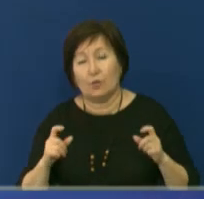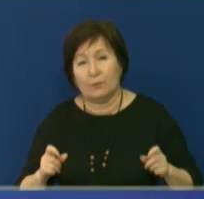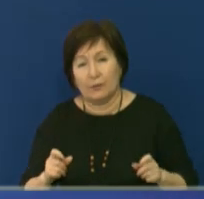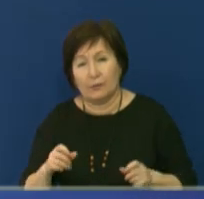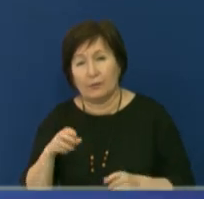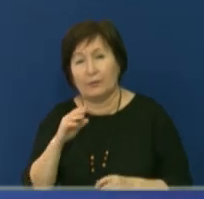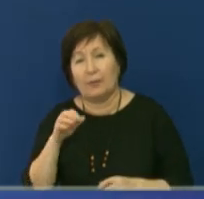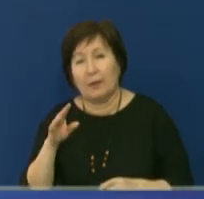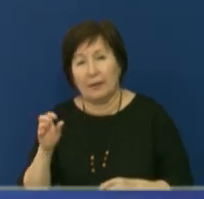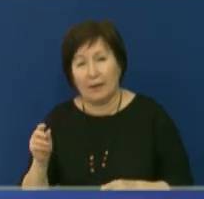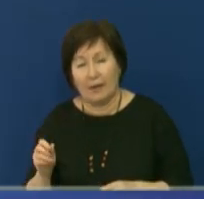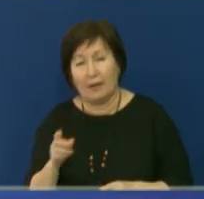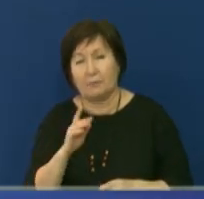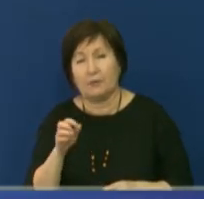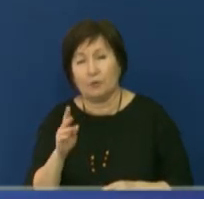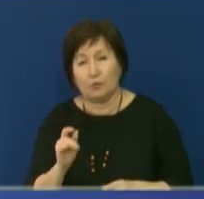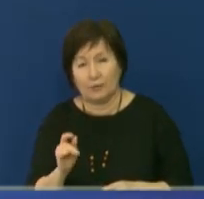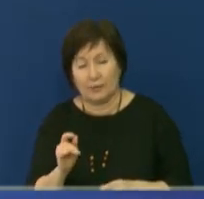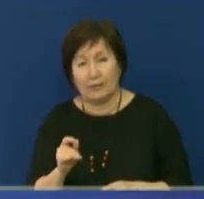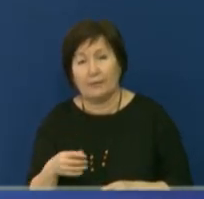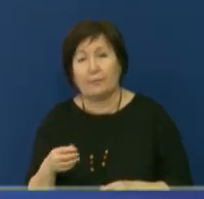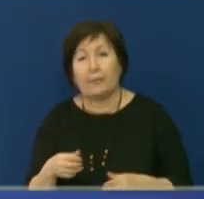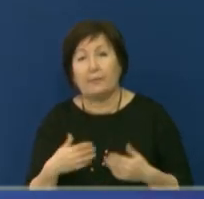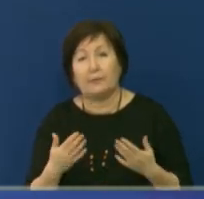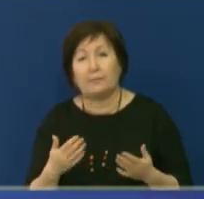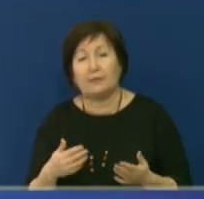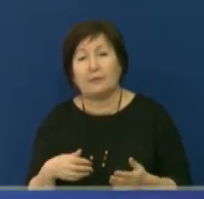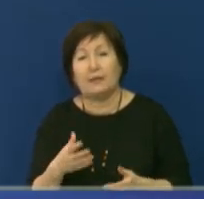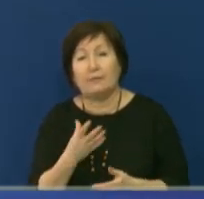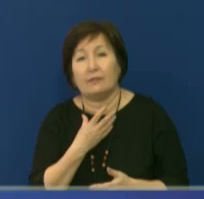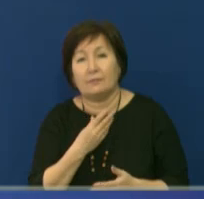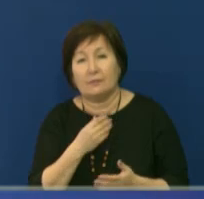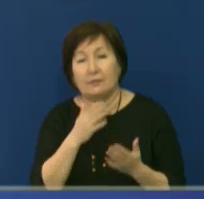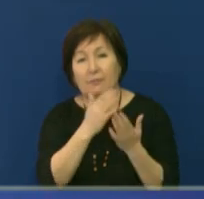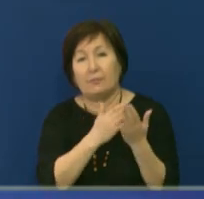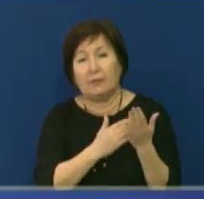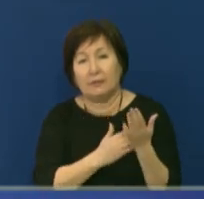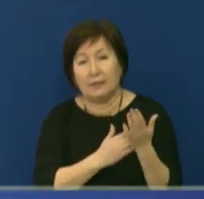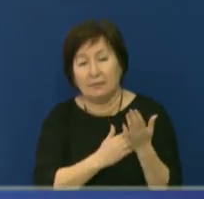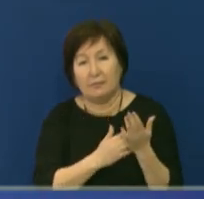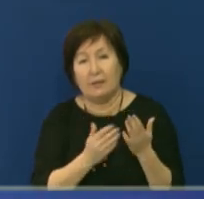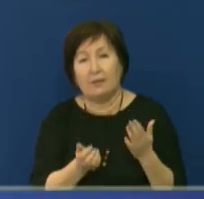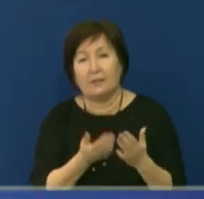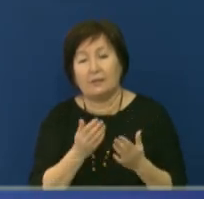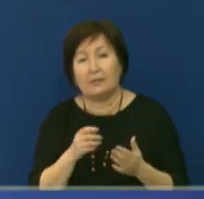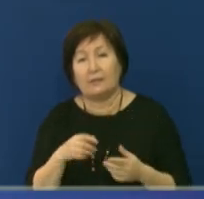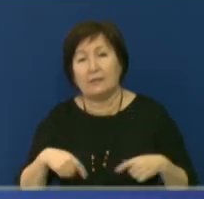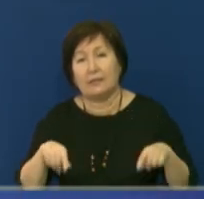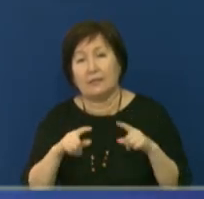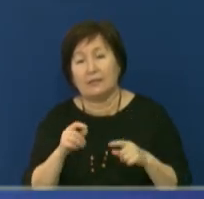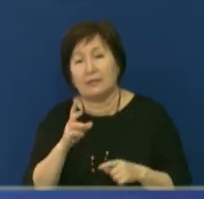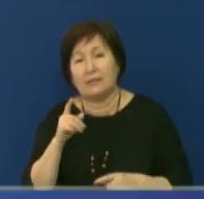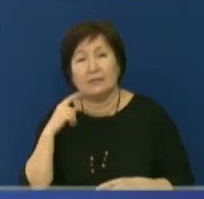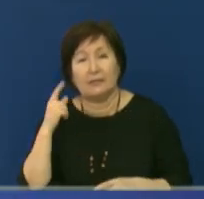терек ағаштары. Өткен сенбі күні ұйымдастырылған ағаш отырғызу шарасына қалалық әкімдік өкілдері, Зеленстрой мекемесінің